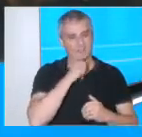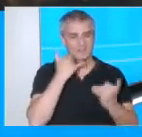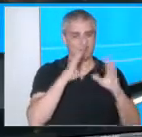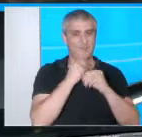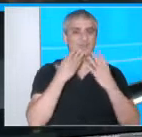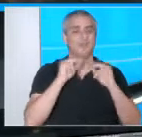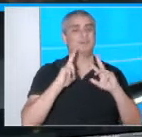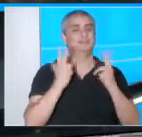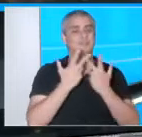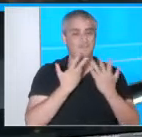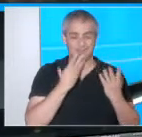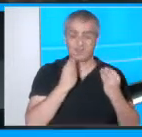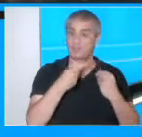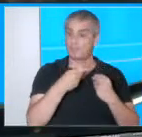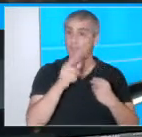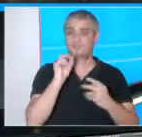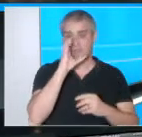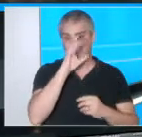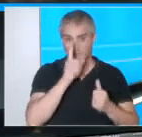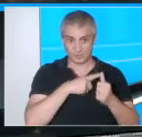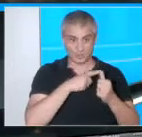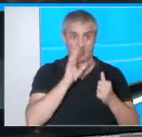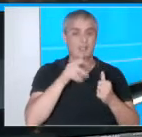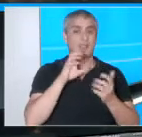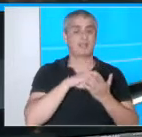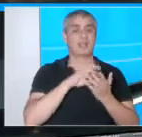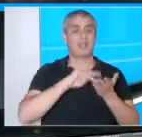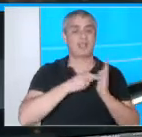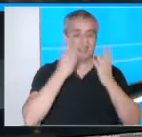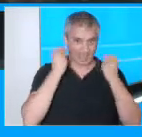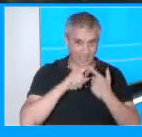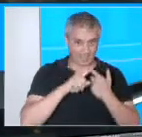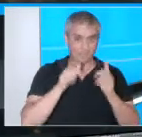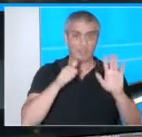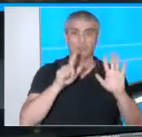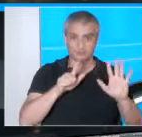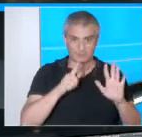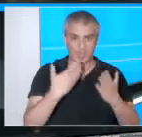לערב, תודה רבה לצוות מאחורי הקלעים, תודה רבה אבי. ניתן לצפות בנו גם באתר בחדרי חרדים, אתר ערוץ 7,